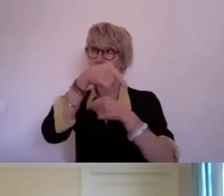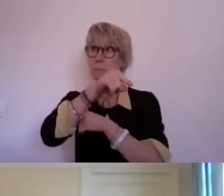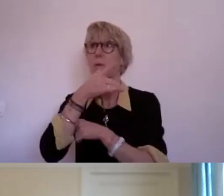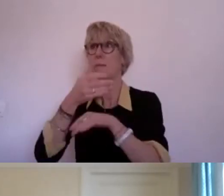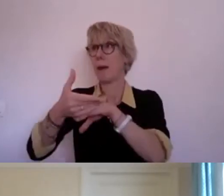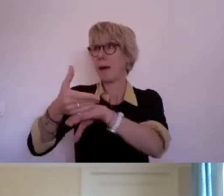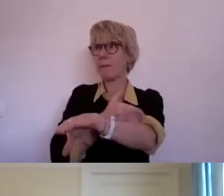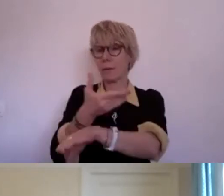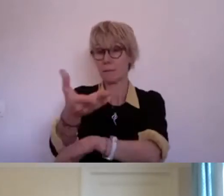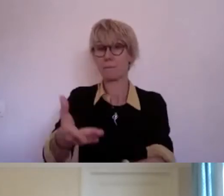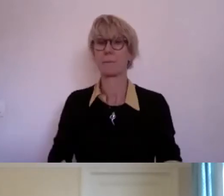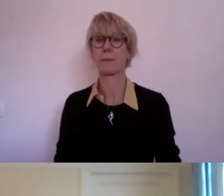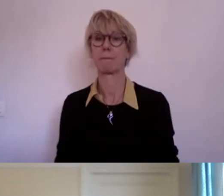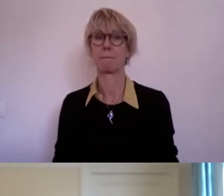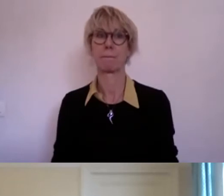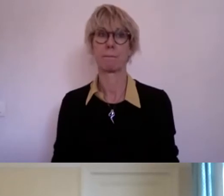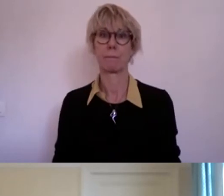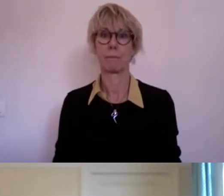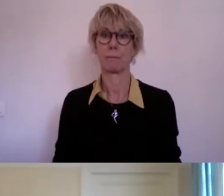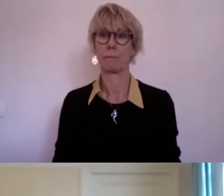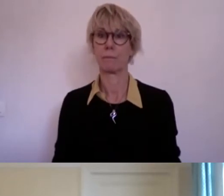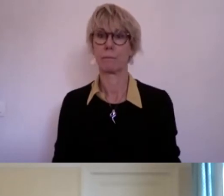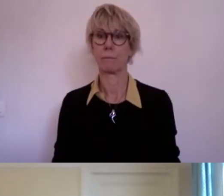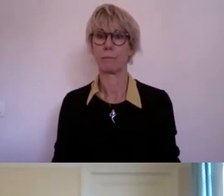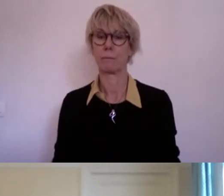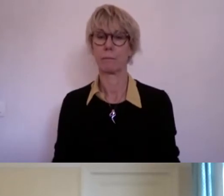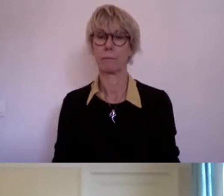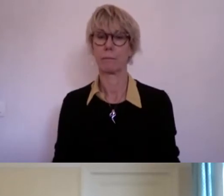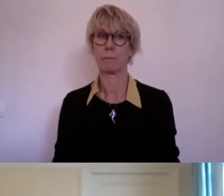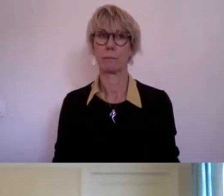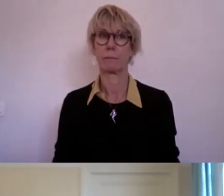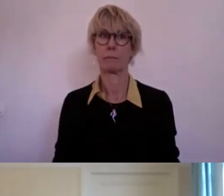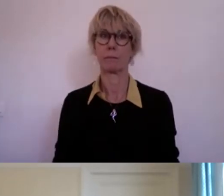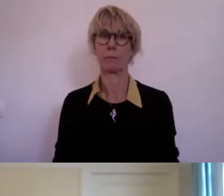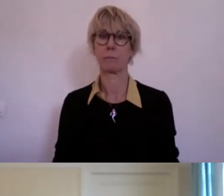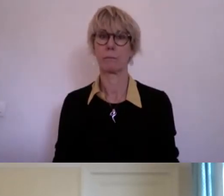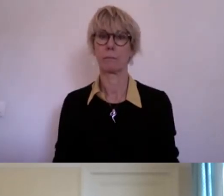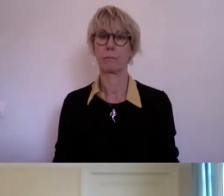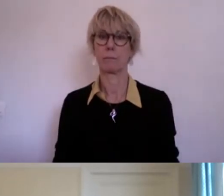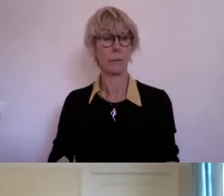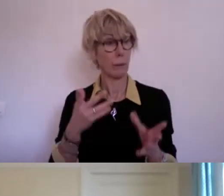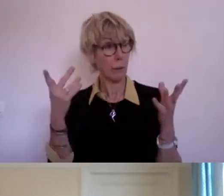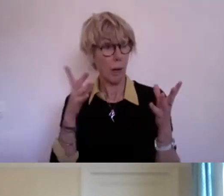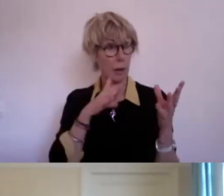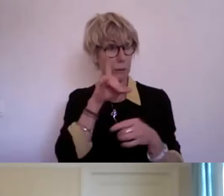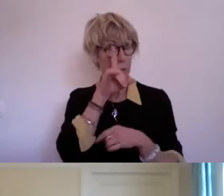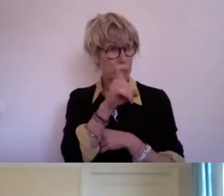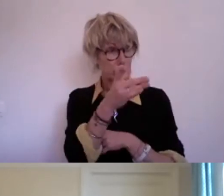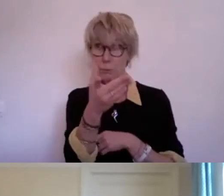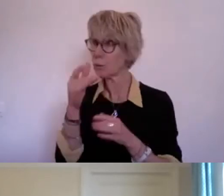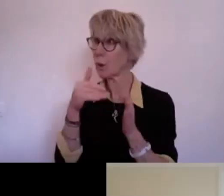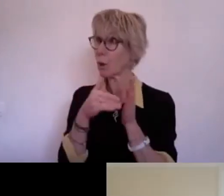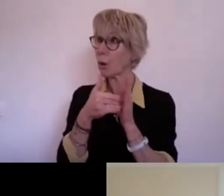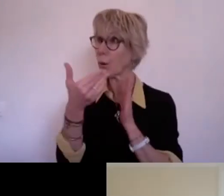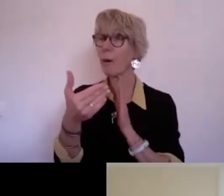D'accord. Merci. Est-ce qu'on a encore une question ou est-ce qu'on poursuit la table ronde ? Alors, on a, je pense,